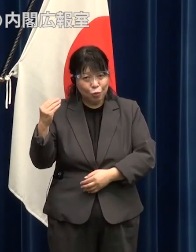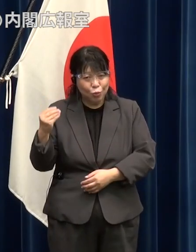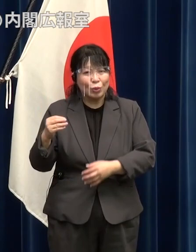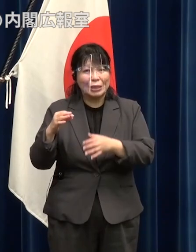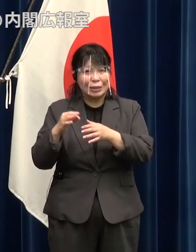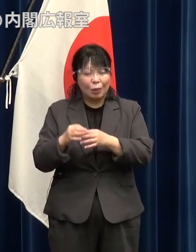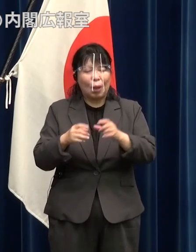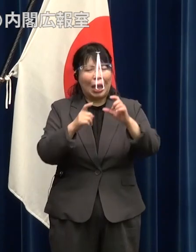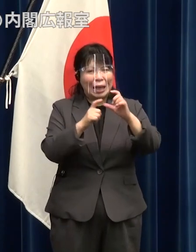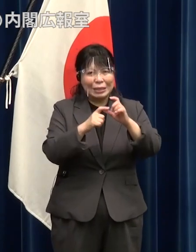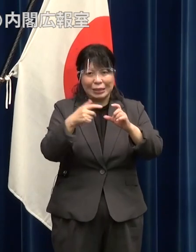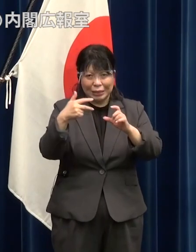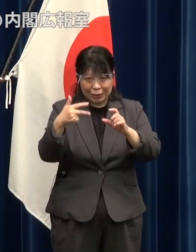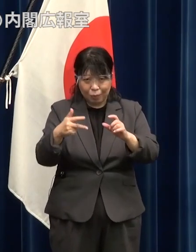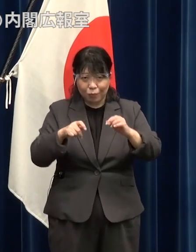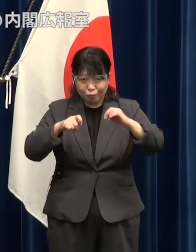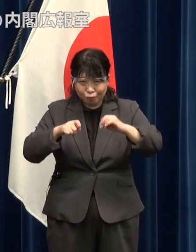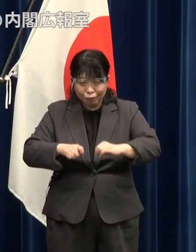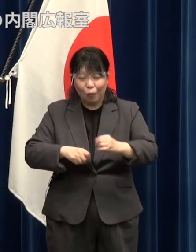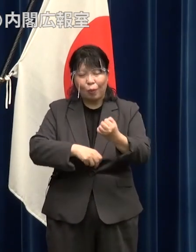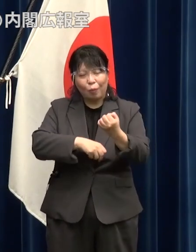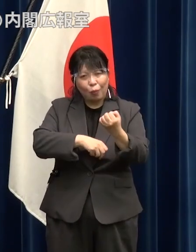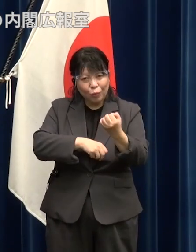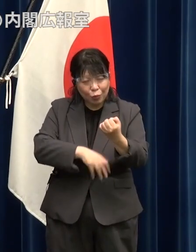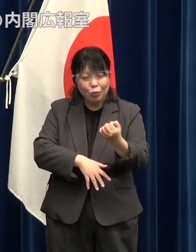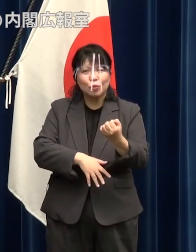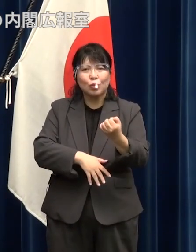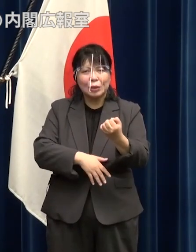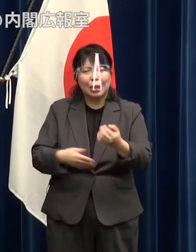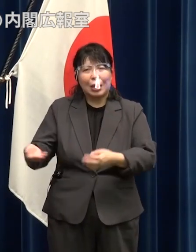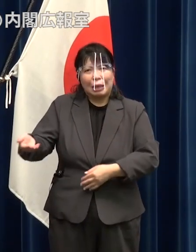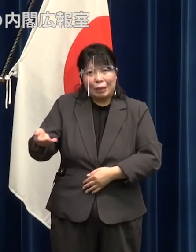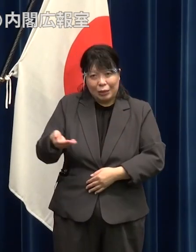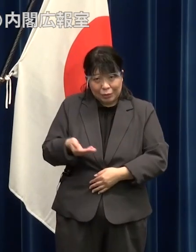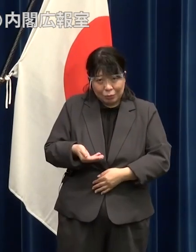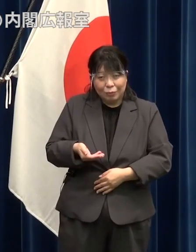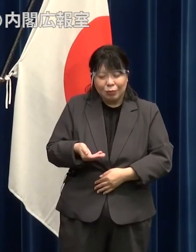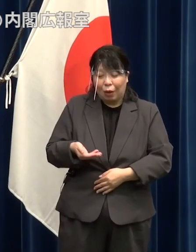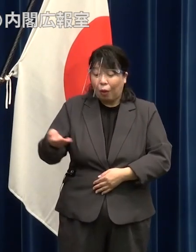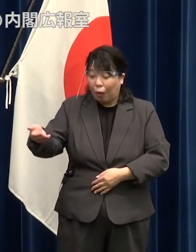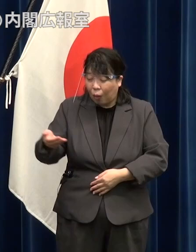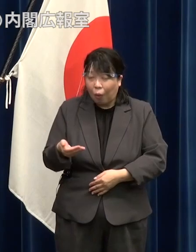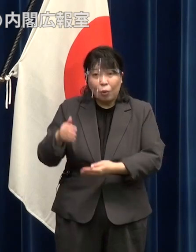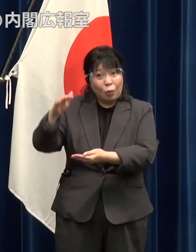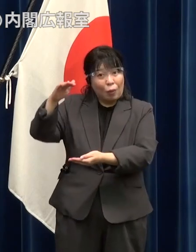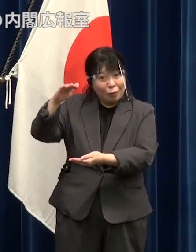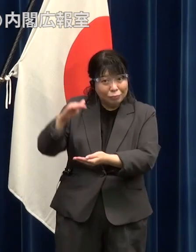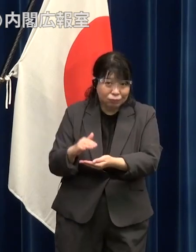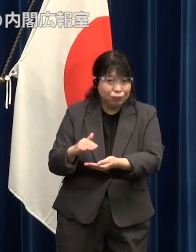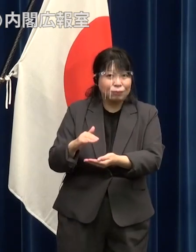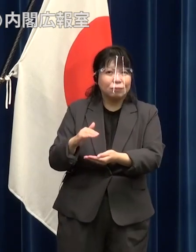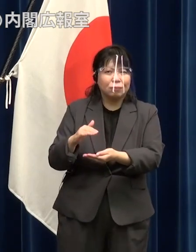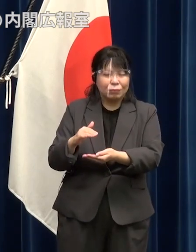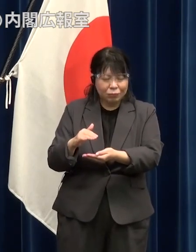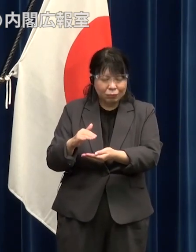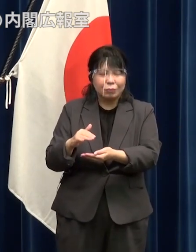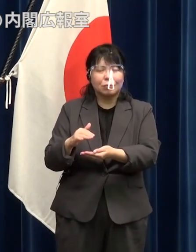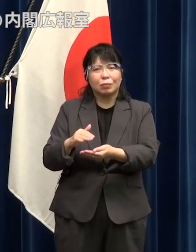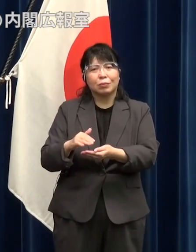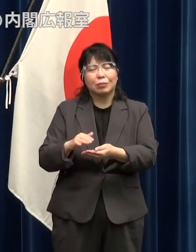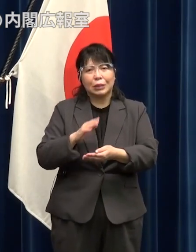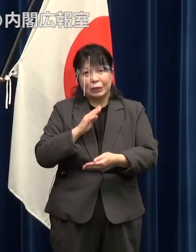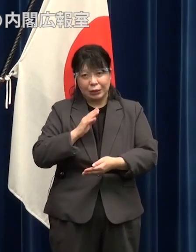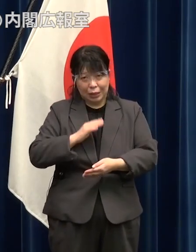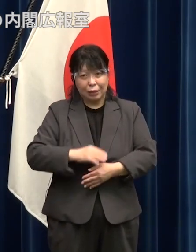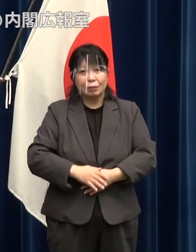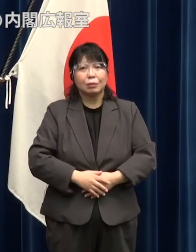き対応している日本への輸出量は大幅に減少しているというのが現状であります。